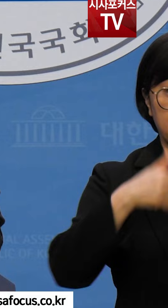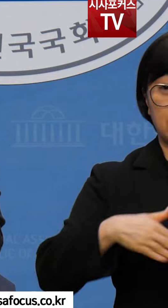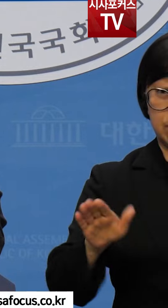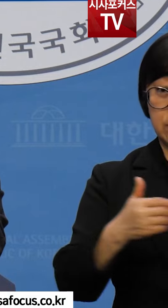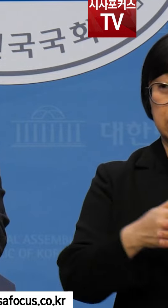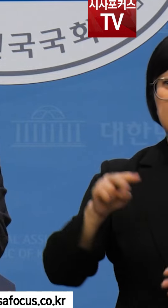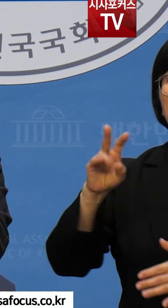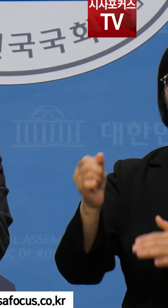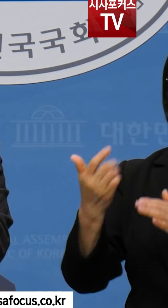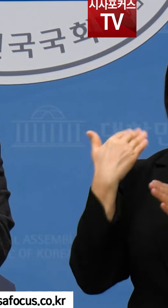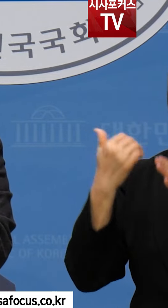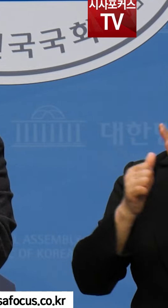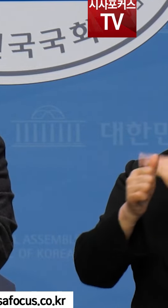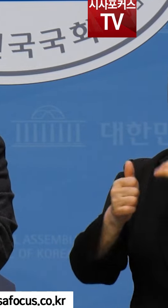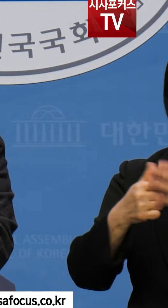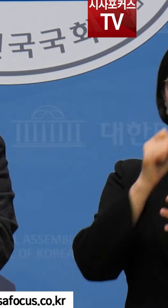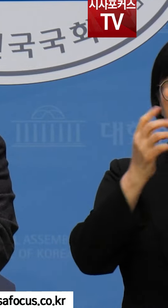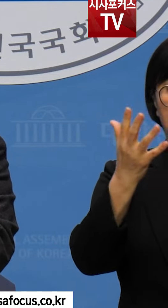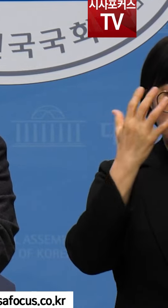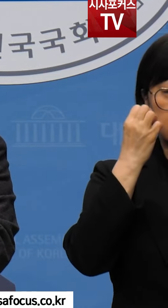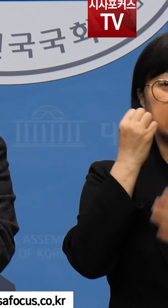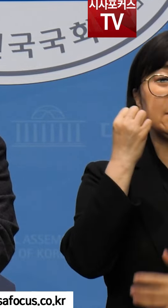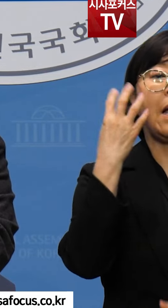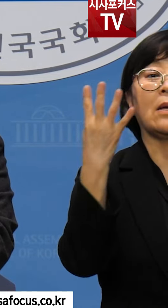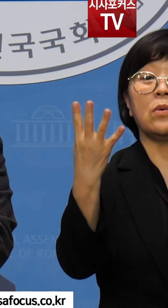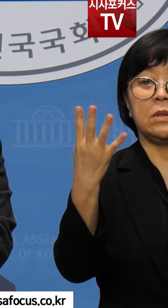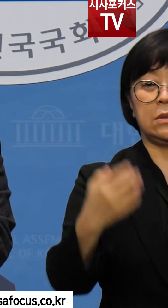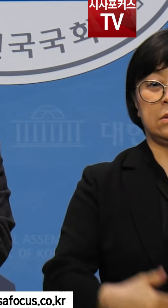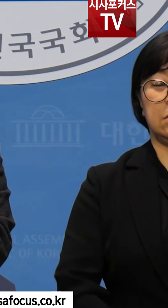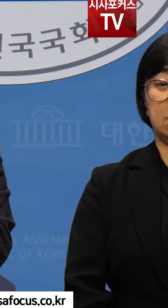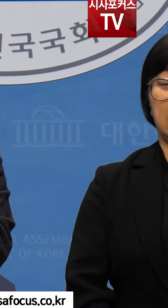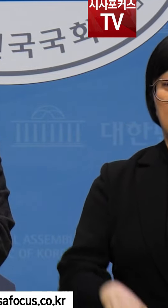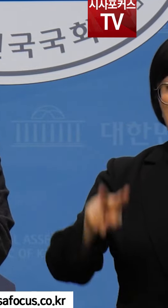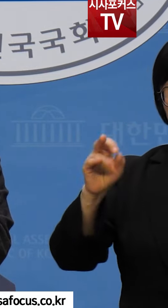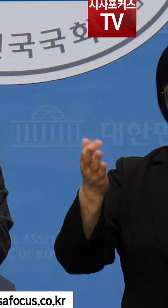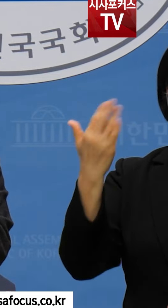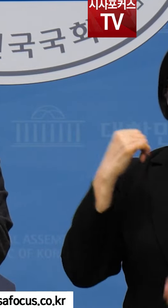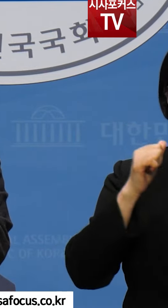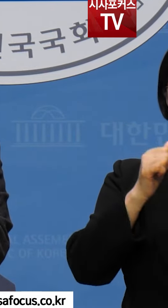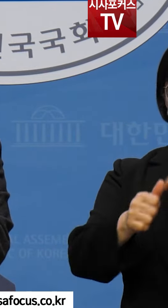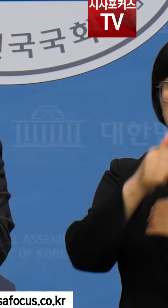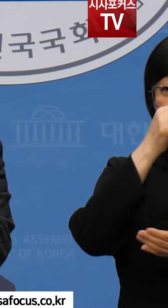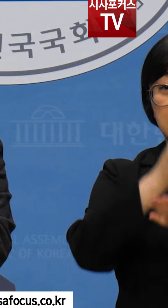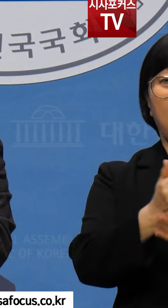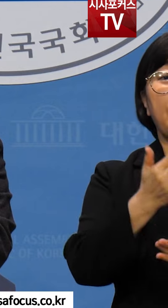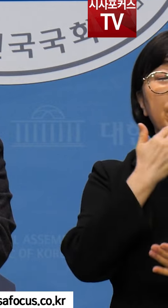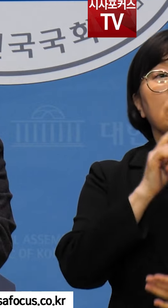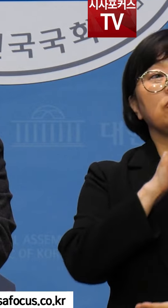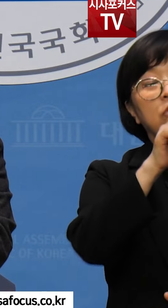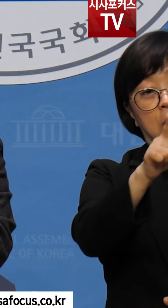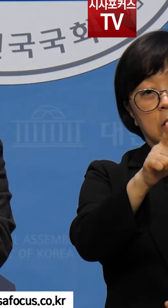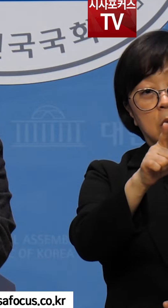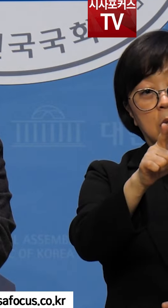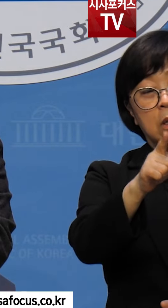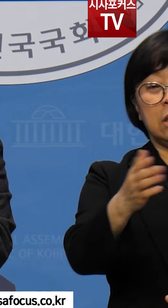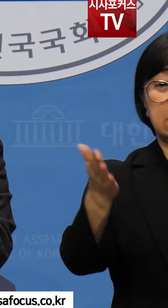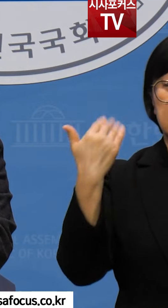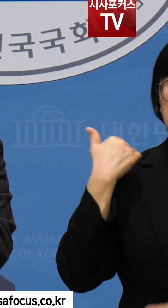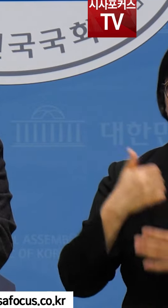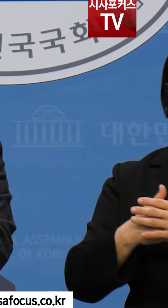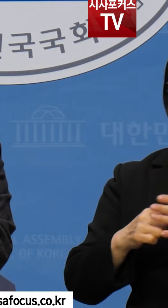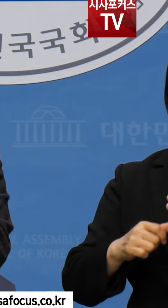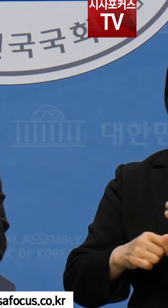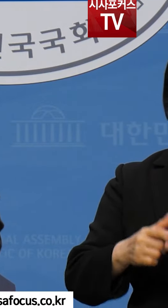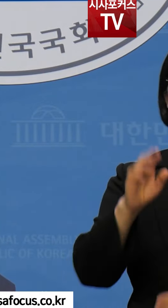없었던 송영길 전 대표가 감옥에 갇힌 지 어느덧 네 달째입니다. 그리고 송영길 전 대표는 무죄를 주장하면서 지난 2월